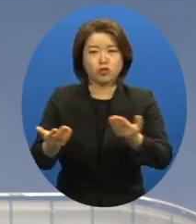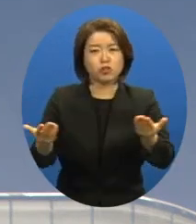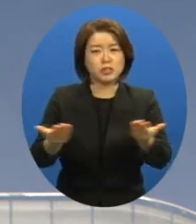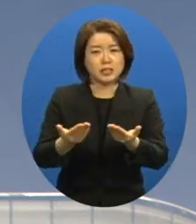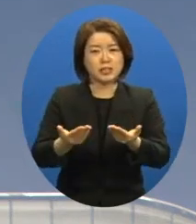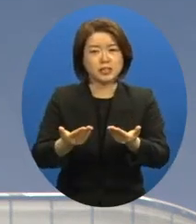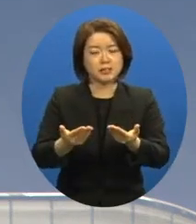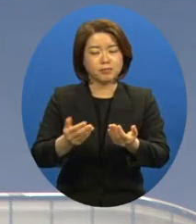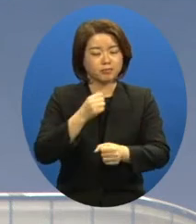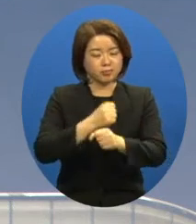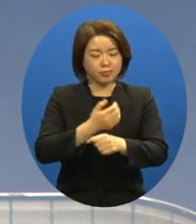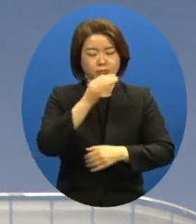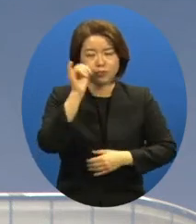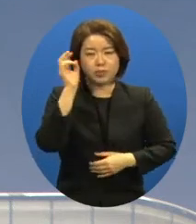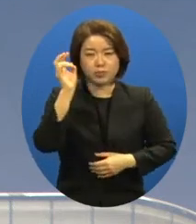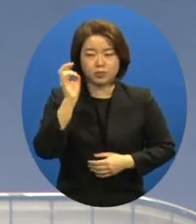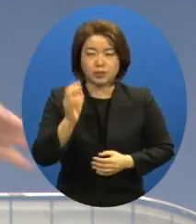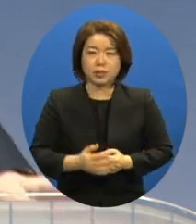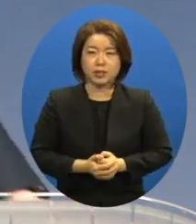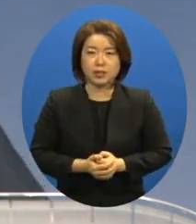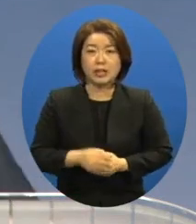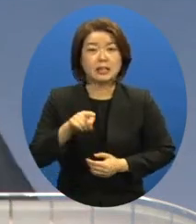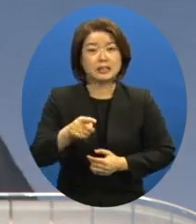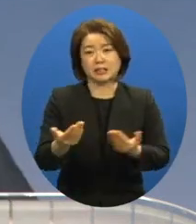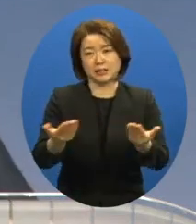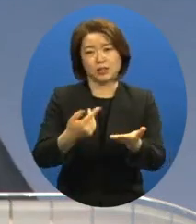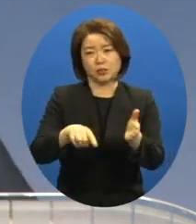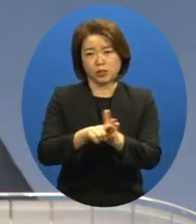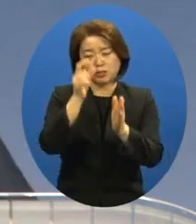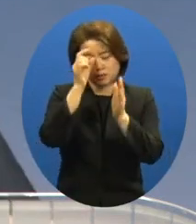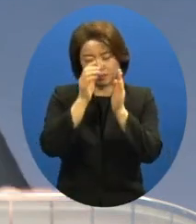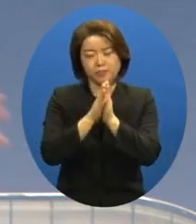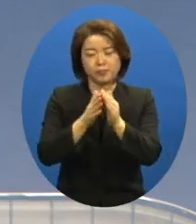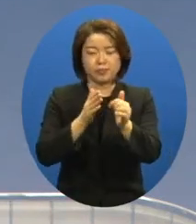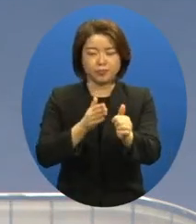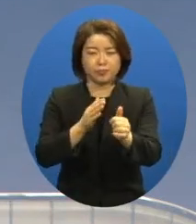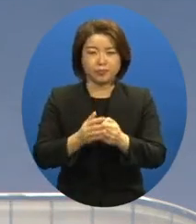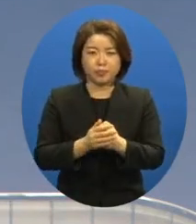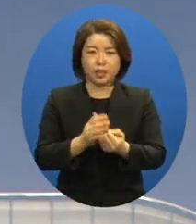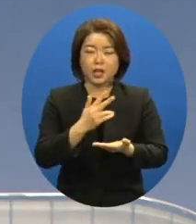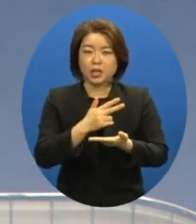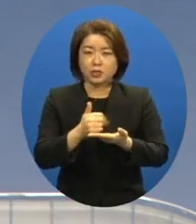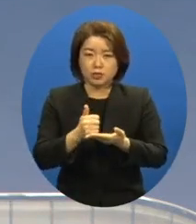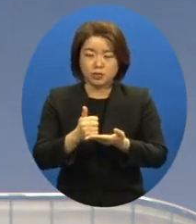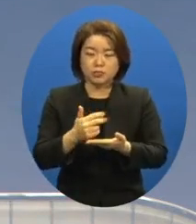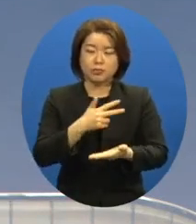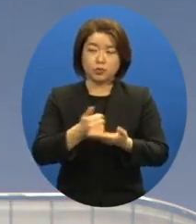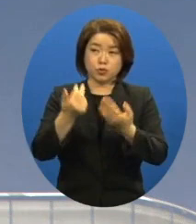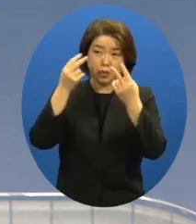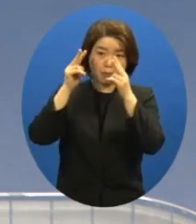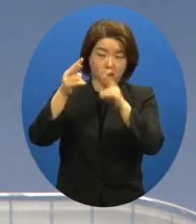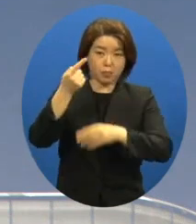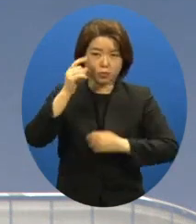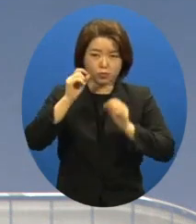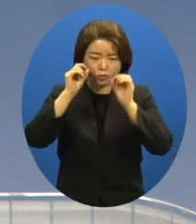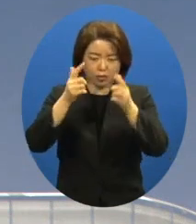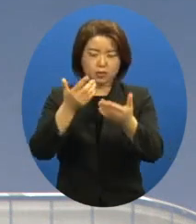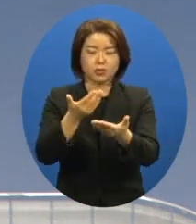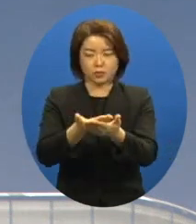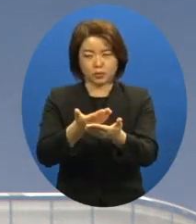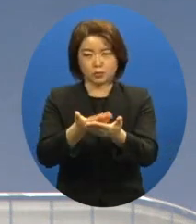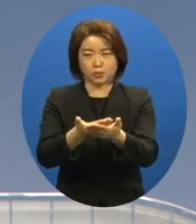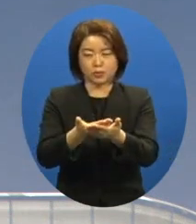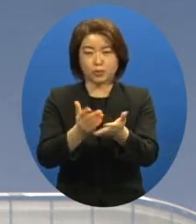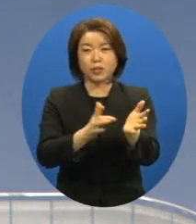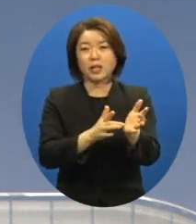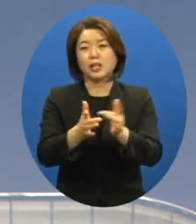하실 것입니다. 그 일을 위해서 기도합시다. 주님, 주를 바라보는 눈을 열어주세요.